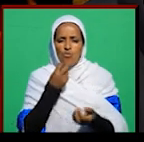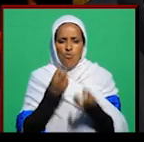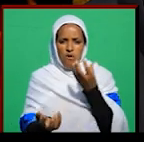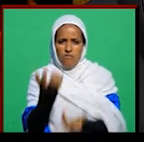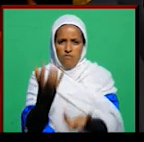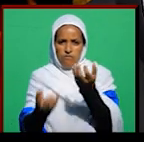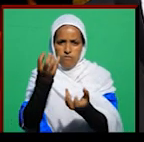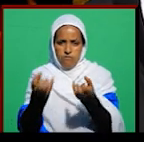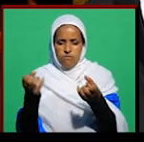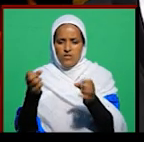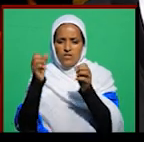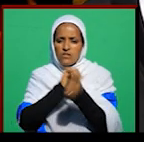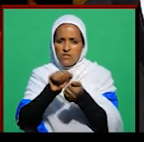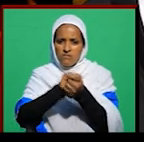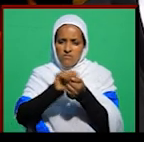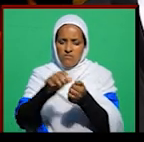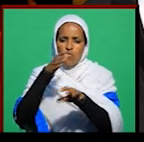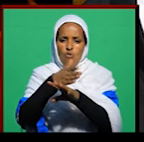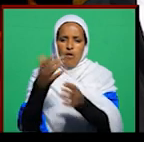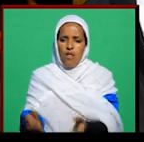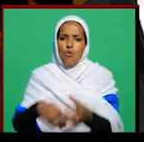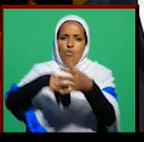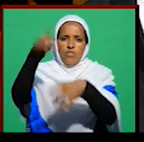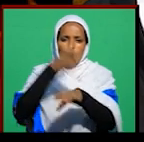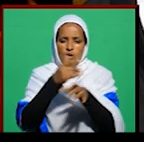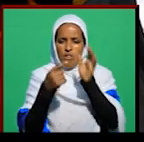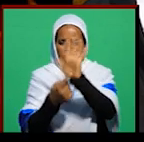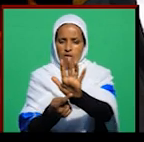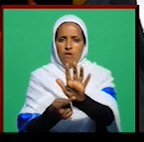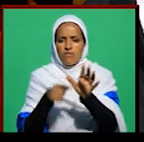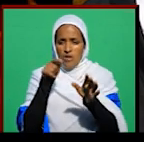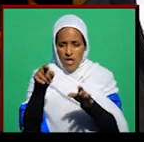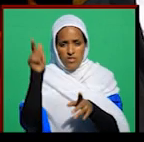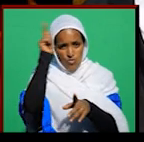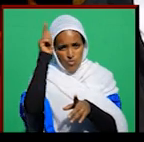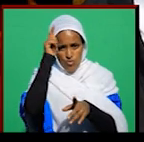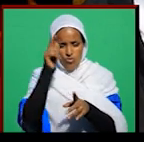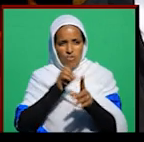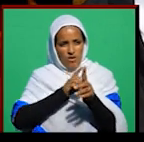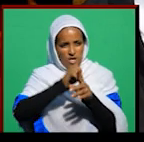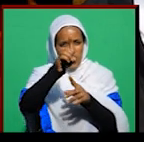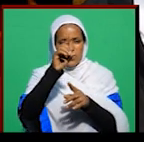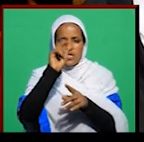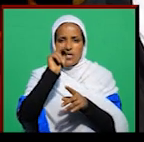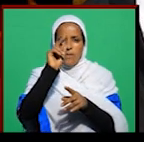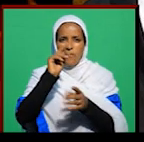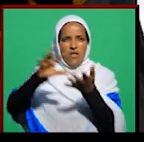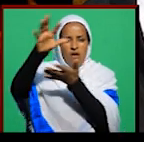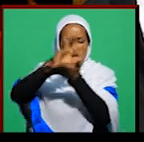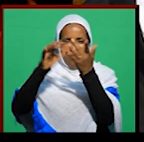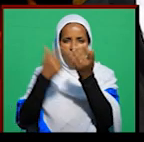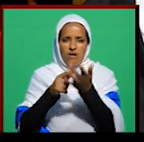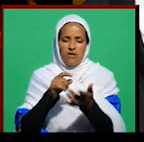ወይም ደግሞ ከጥፋት ውሃ መውጣት በኋላ መጨረሻ ላይ አንድ ምልክት ሰጥቶታል። ያም ቀስተ ደመናው ማለት ነው። ሶስት